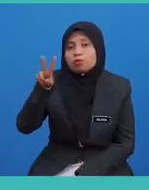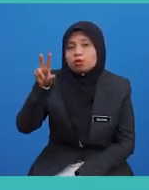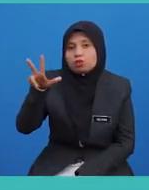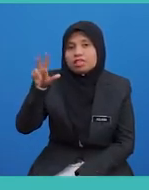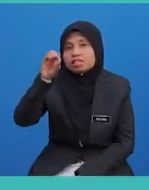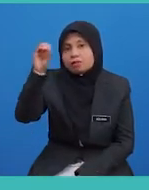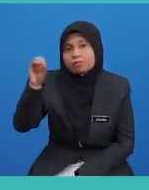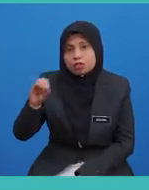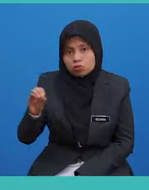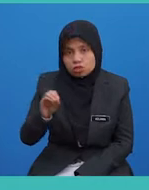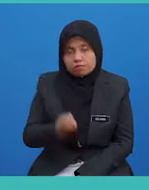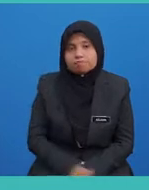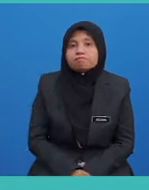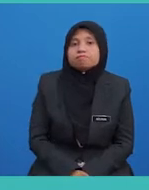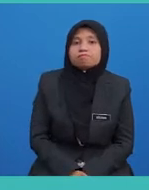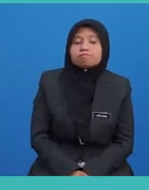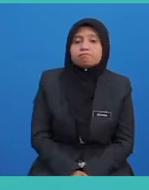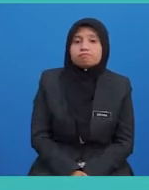29.23%.